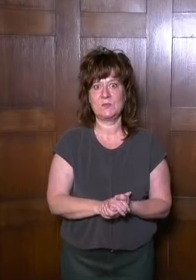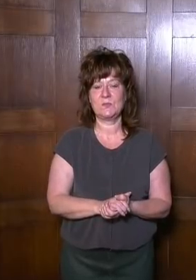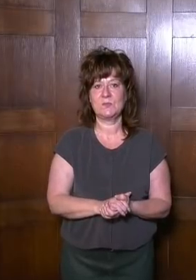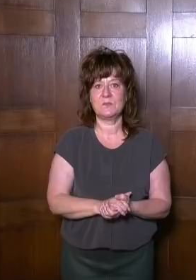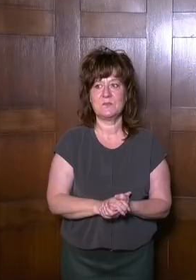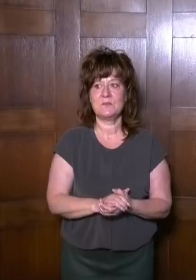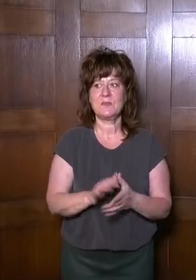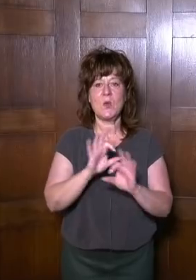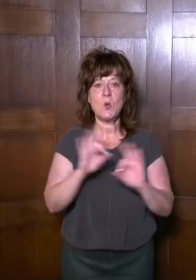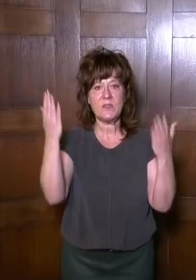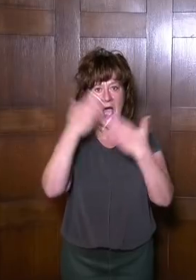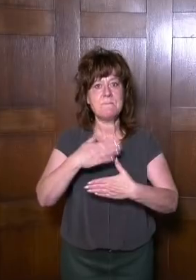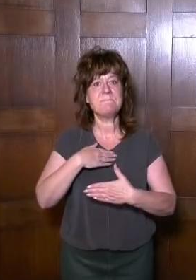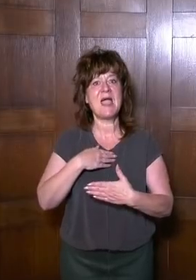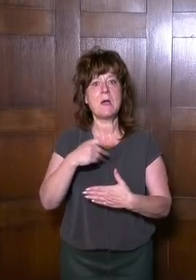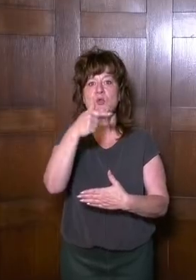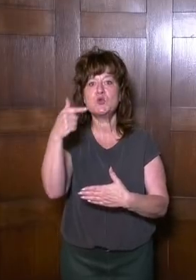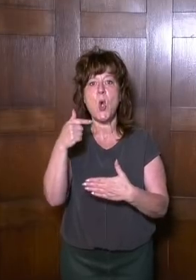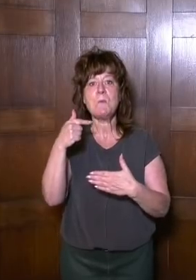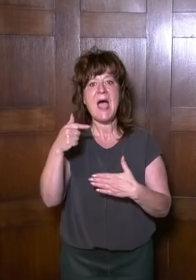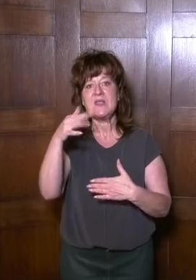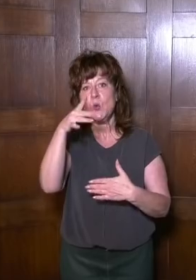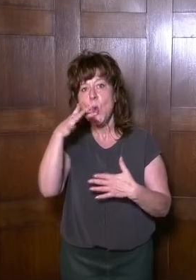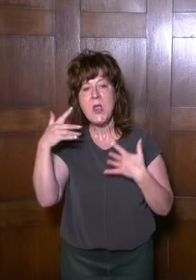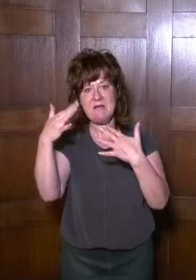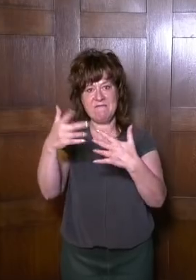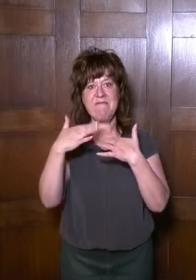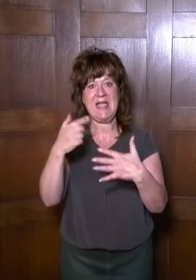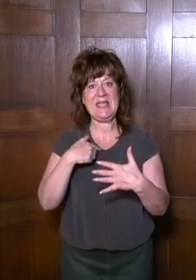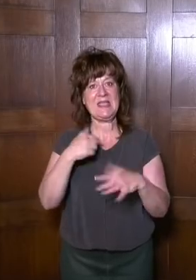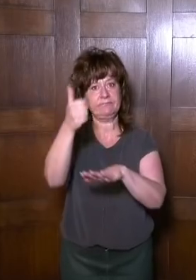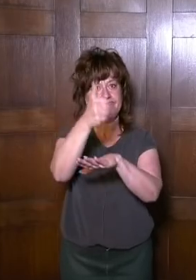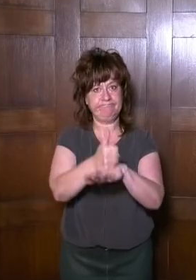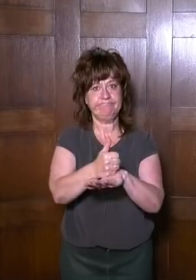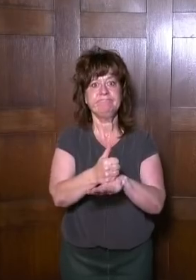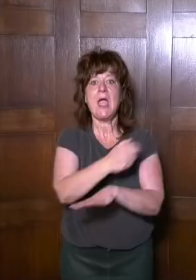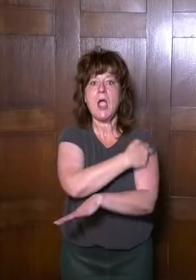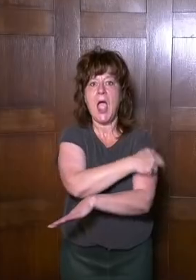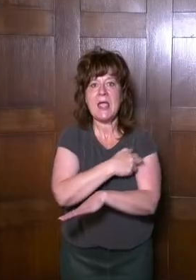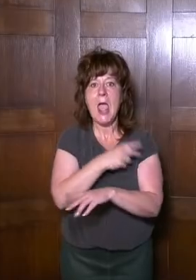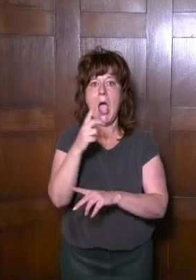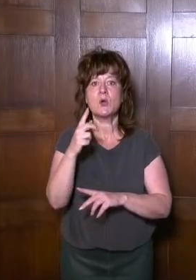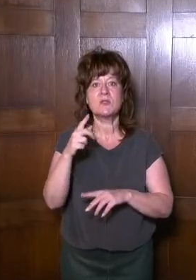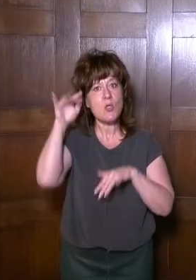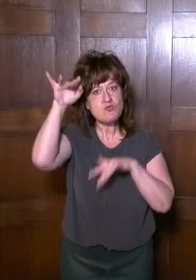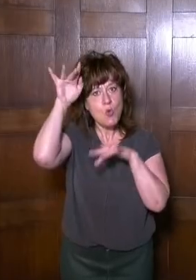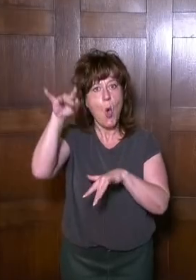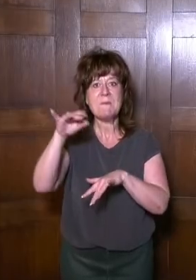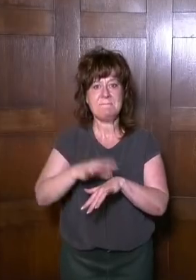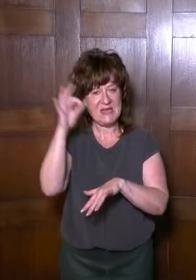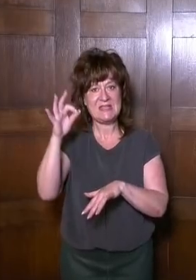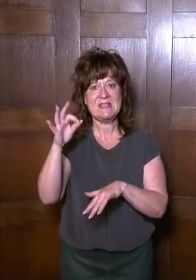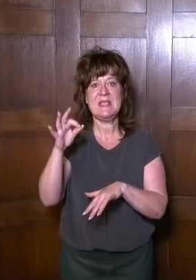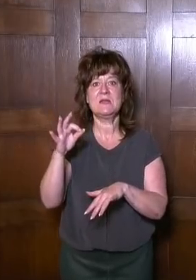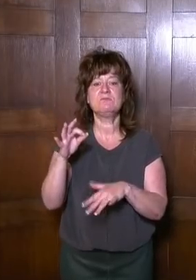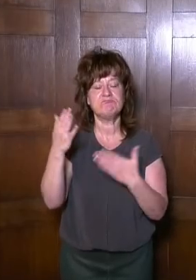Ja, guten Abend, mein Name ist Thomas Grünewald. Ich leite die Klinik für Infektions- und Tropenmedizin und die Abteilung für Krankenhaushygiene am Klinikum Chemnitz. Ich lerne